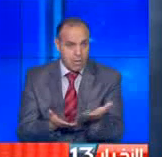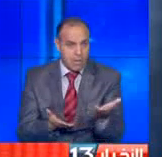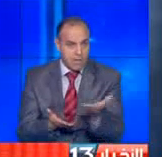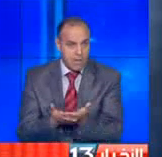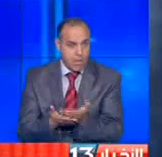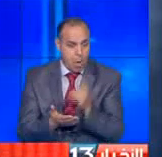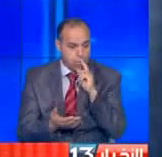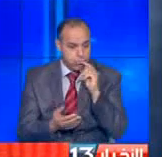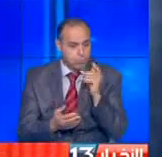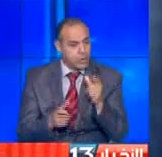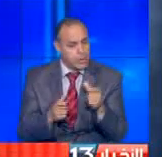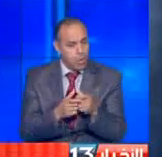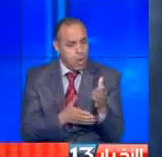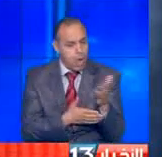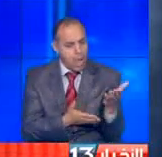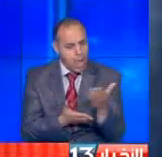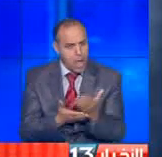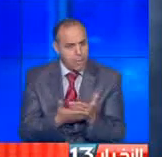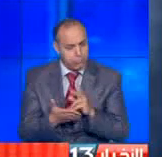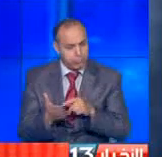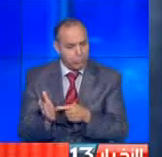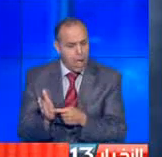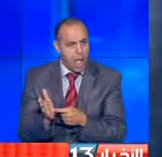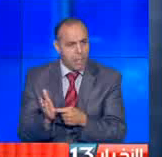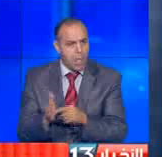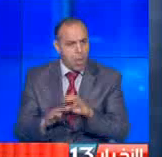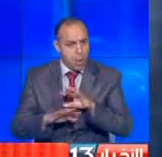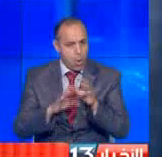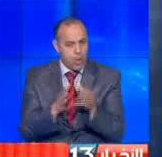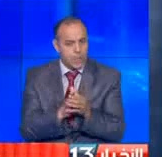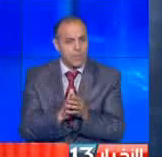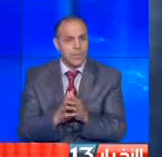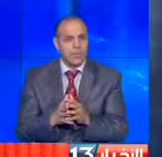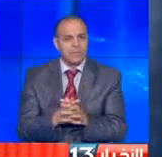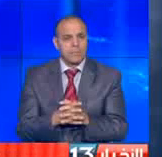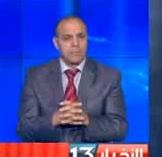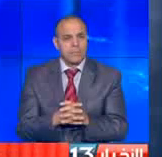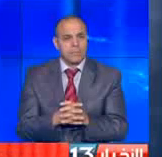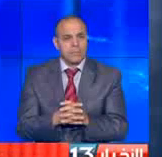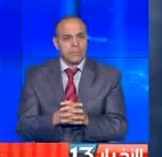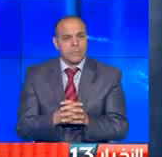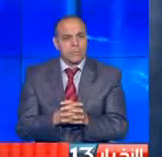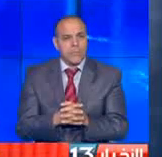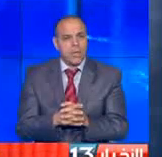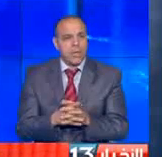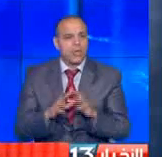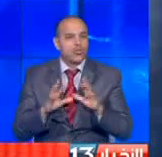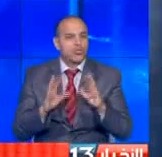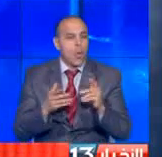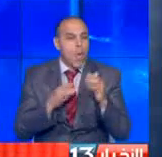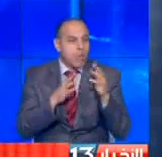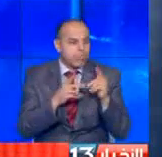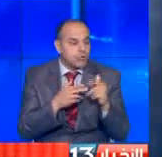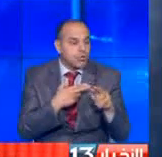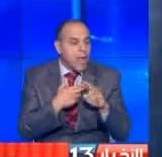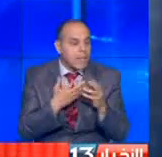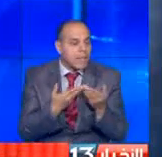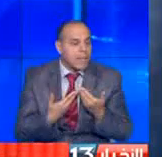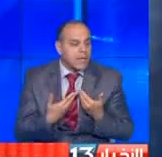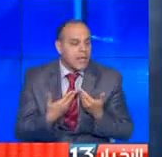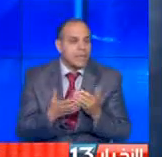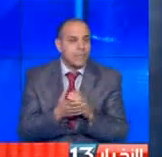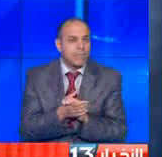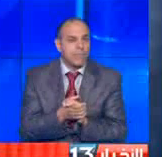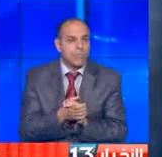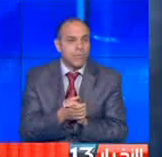المستثمر والدوله التونسيه تم الاتفاق على هذا ال كل معنى هذا ما كان تجميدها يعطي يغطي